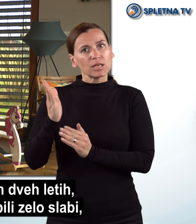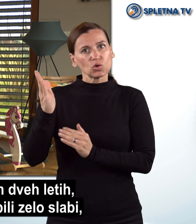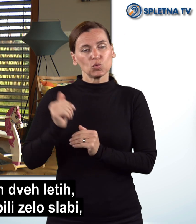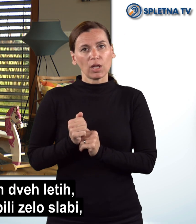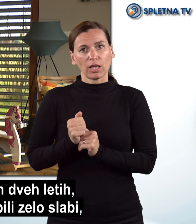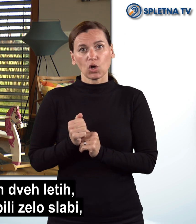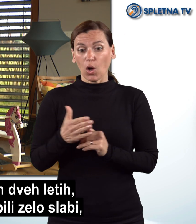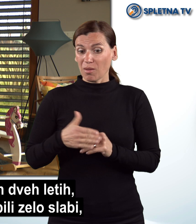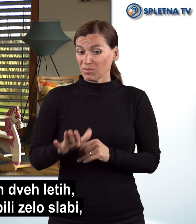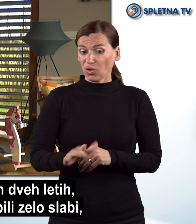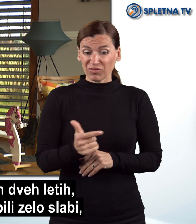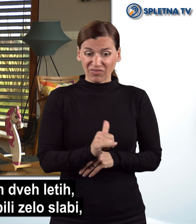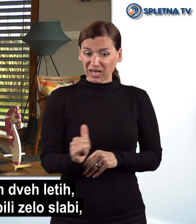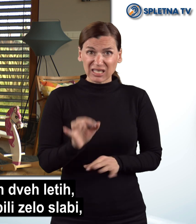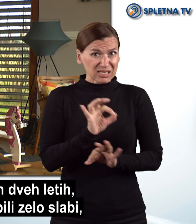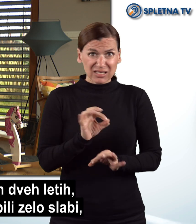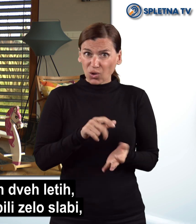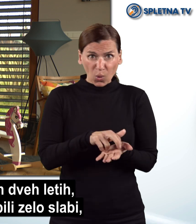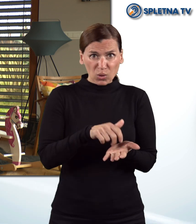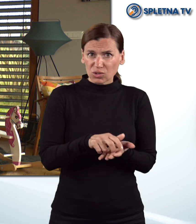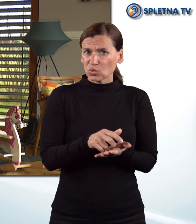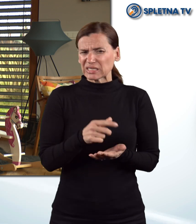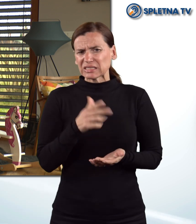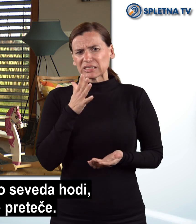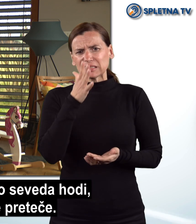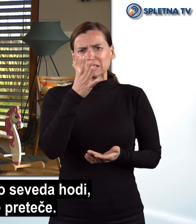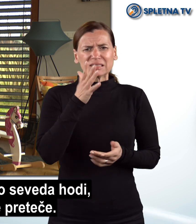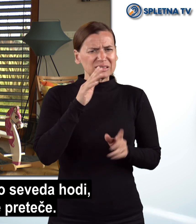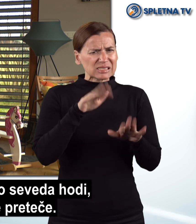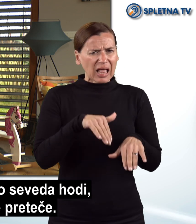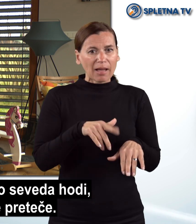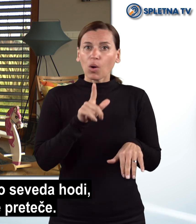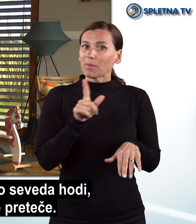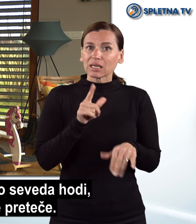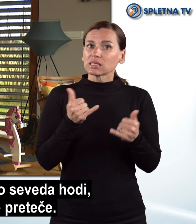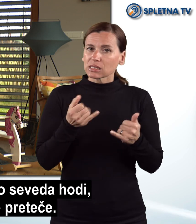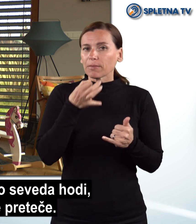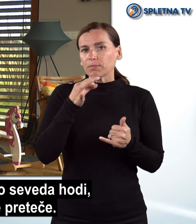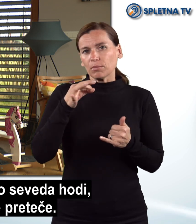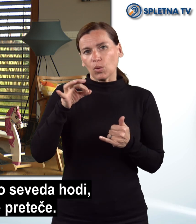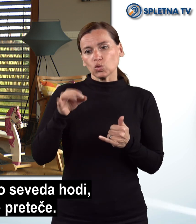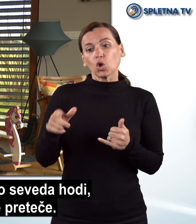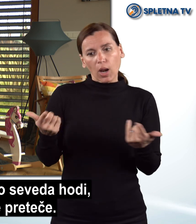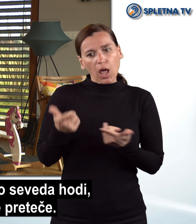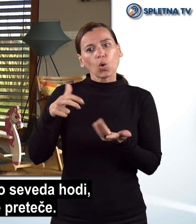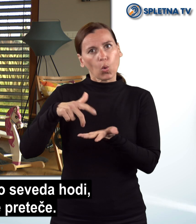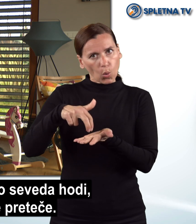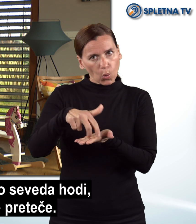njegovih 2 letih, ko še ni hodil, so bile zelo slabe, ampak on zdaj lahko seveda